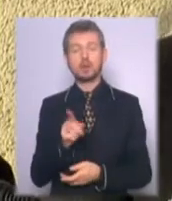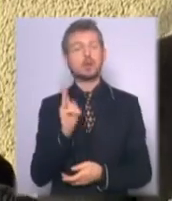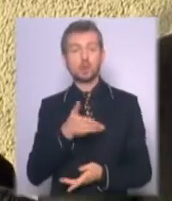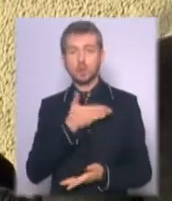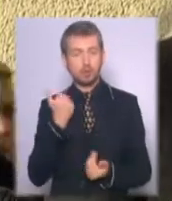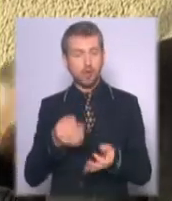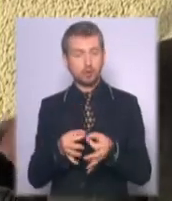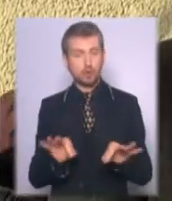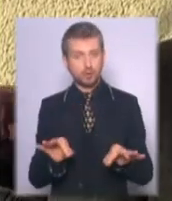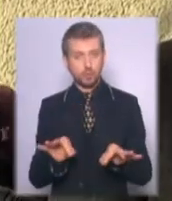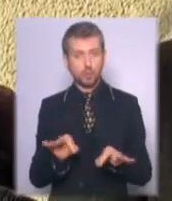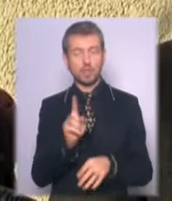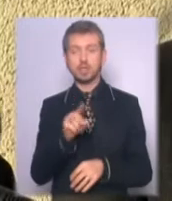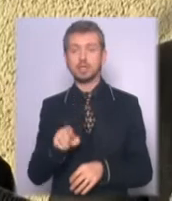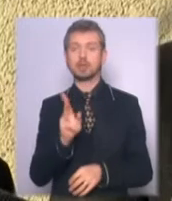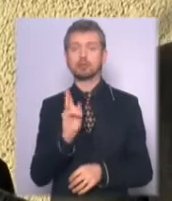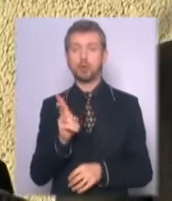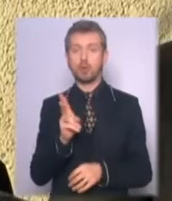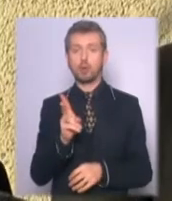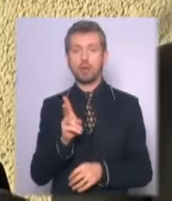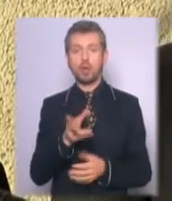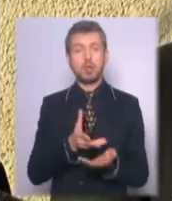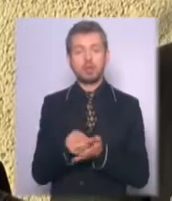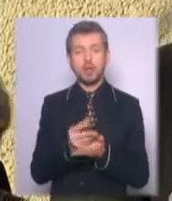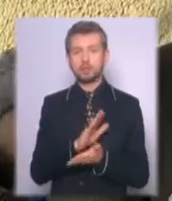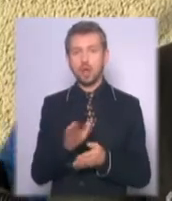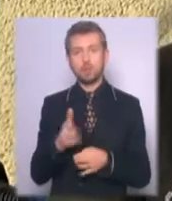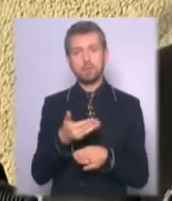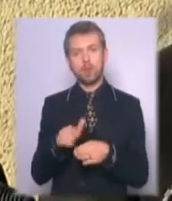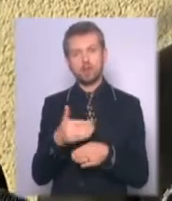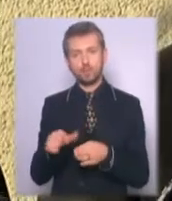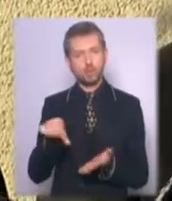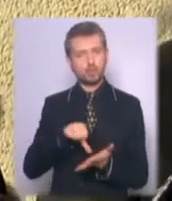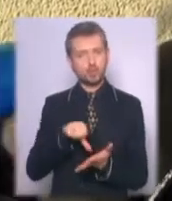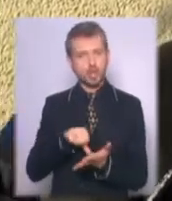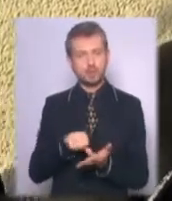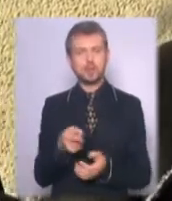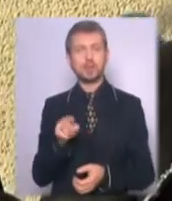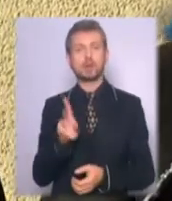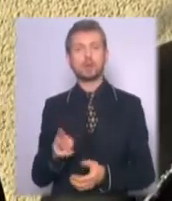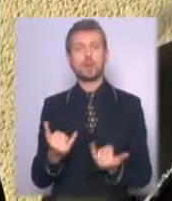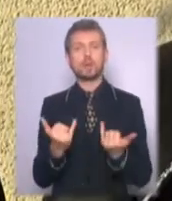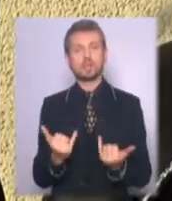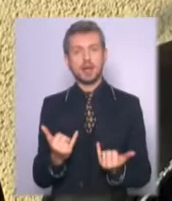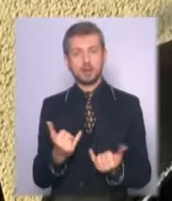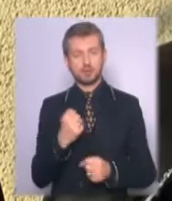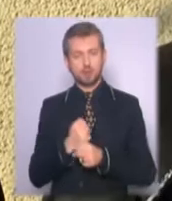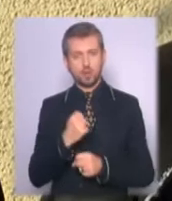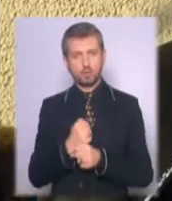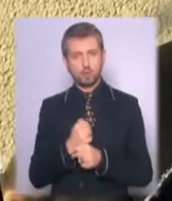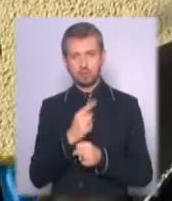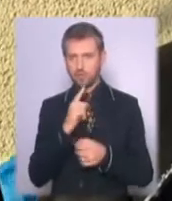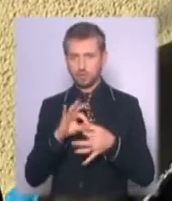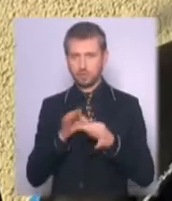дозволу, ті, хто не сплачують пайову участь, ті, хто зараз роблять ускладнення